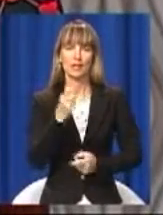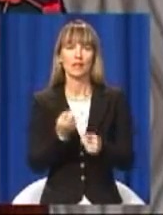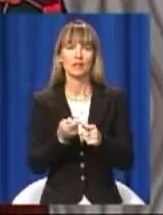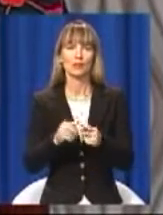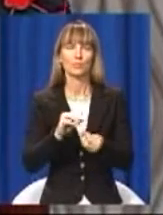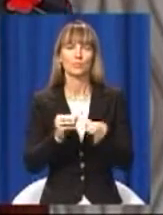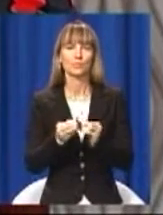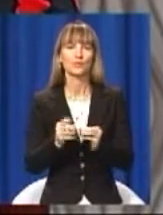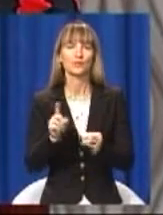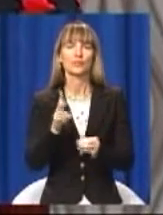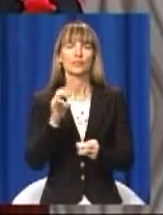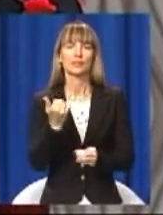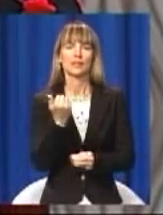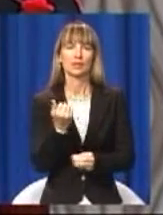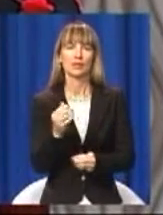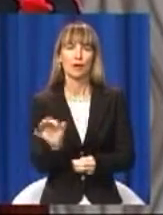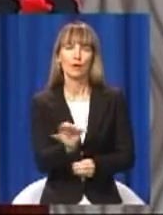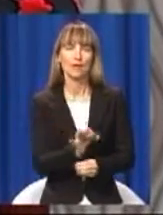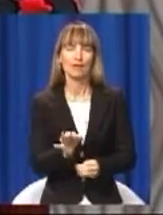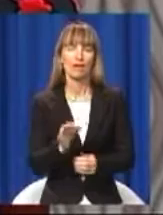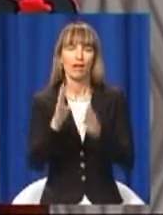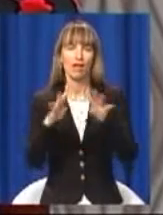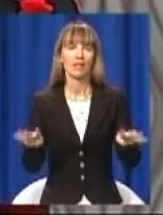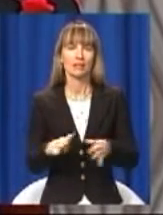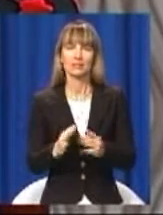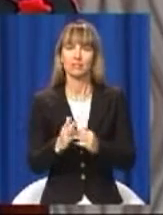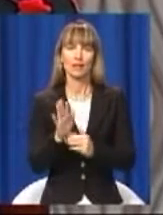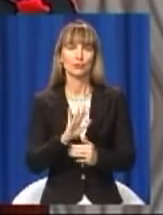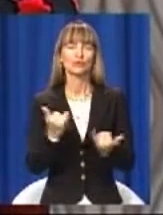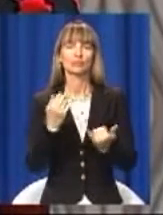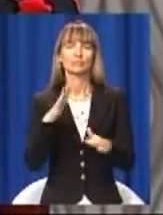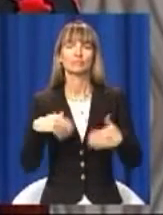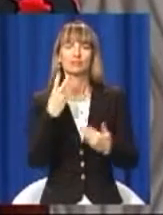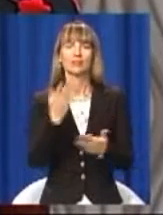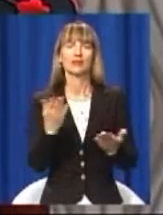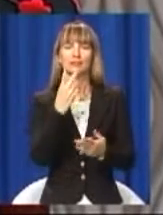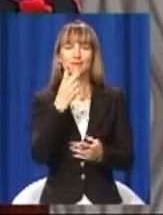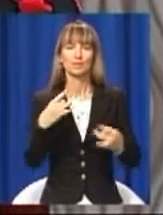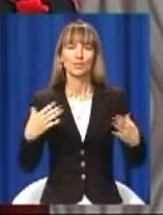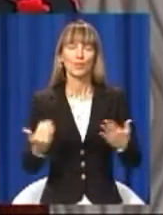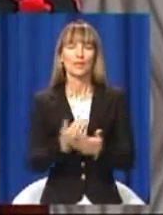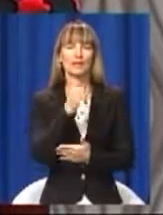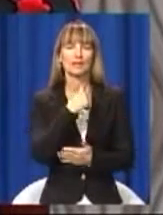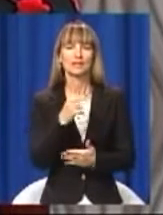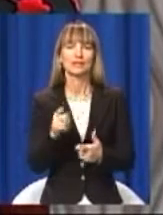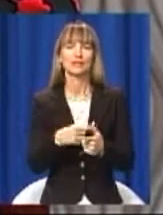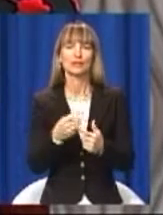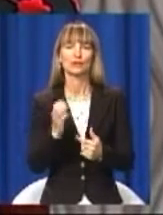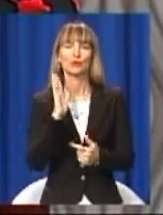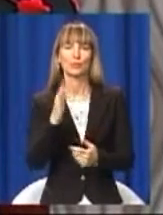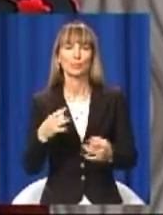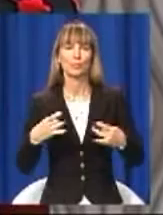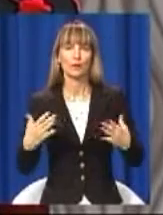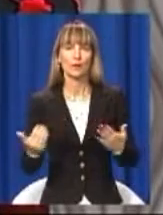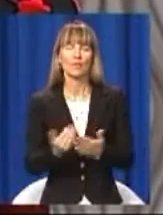в тому, що на їхніх материках ялинки не ростуть. Ну, а зараз пропоную переглянути, як же святкують Новий рік, або святкували, або ще збираються